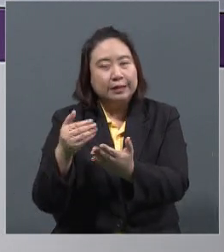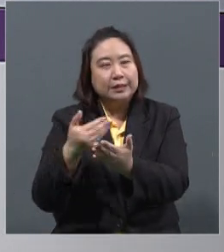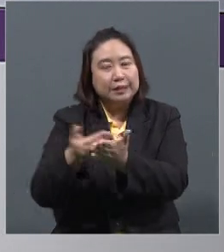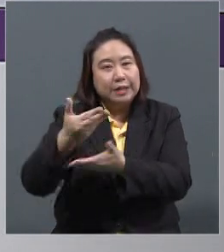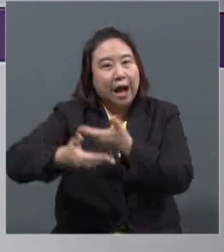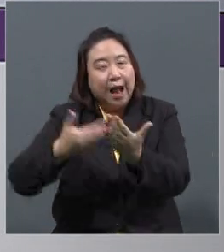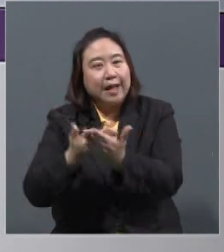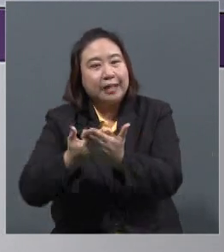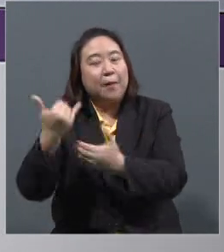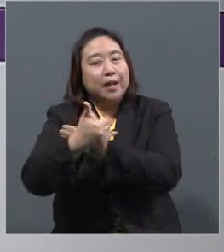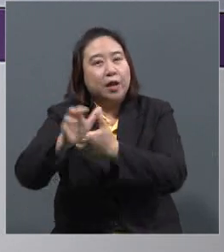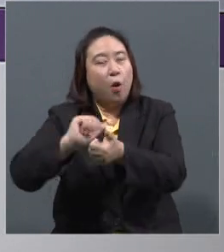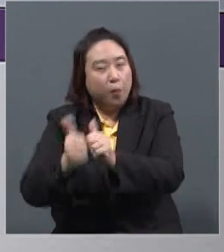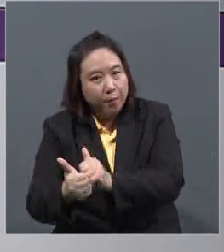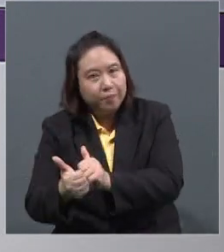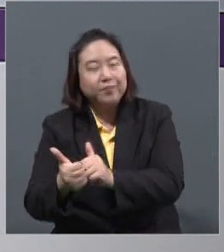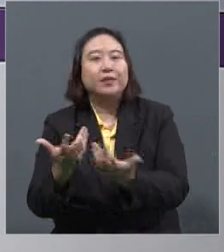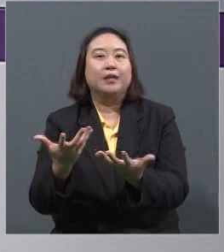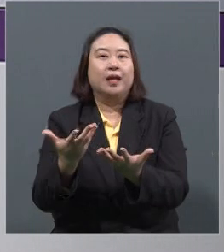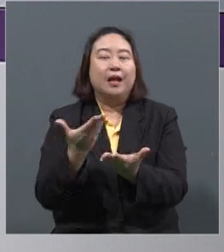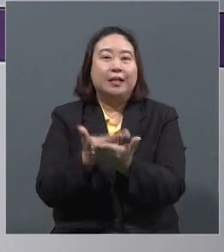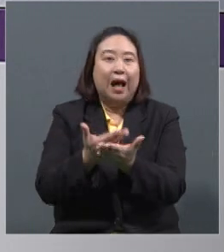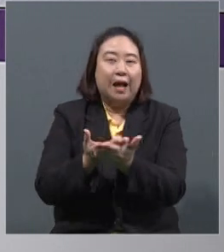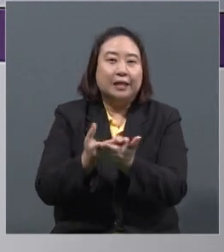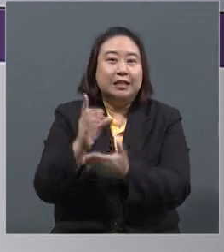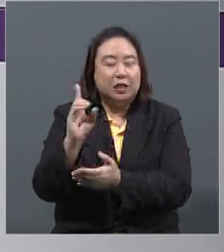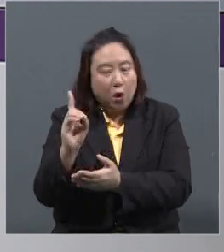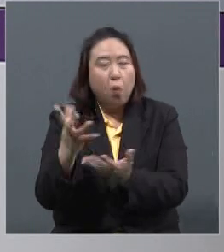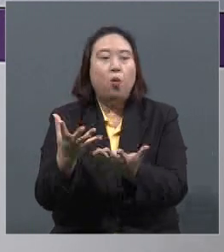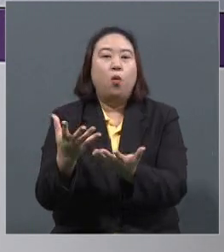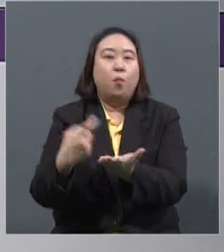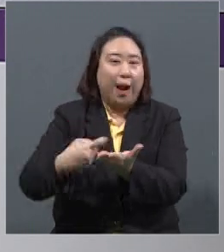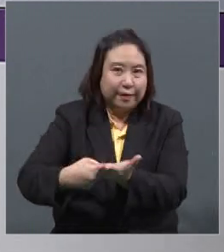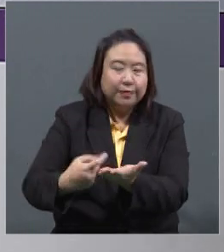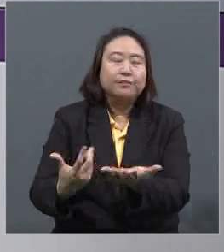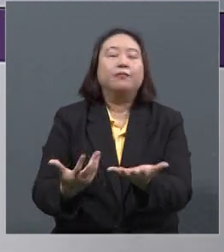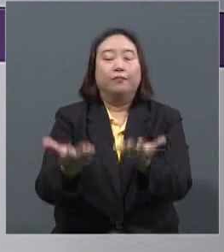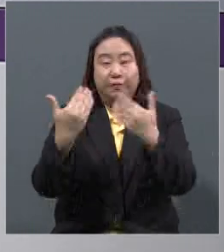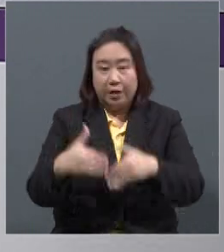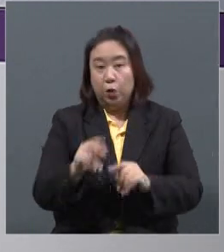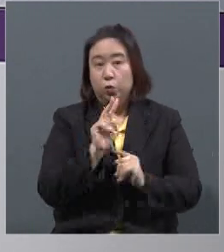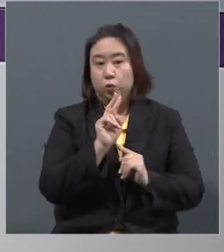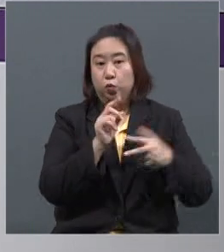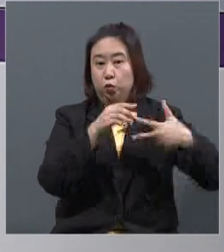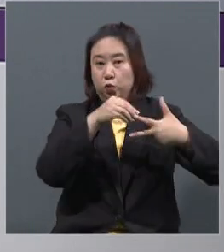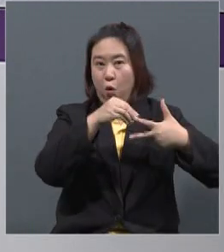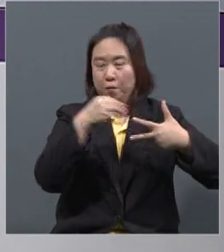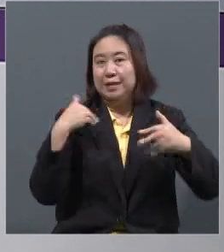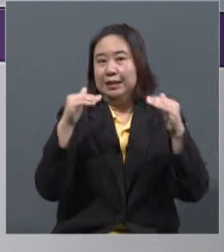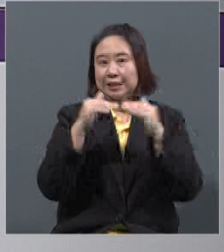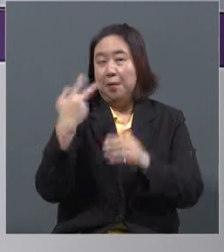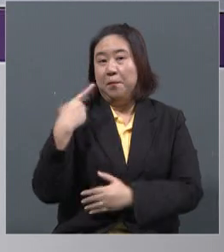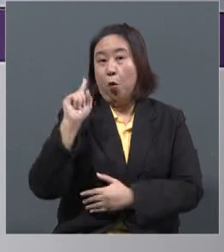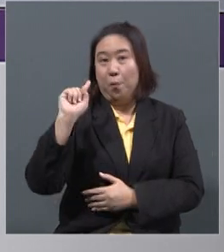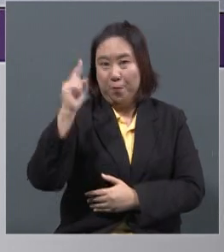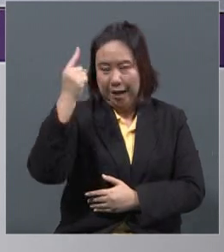จิทัลและธุรกิจประกันภัยนี่กฎหมายนะครับ2ครับเราจะมีสิทธิประโยชน์ใหม่นะครับอย่างเช่นเรื่องของใบอนุญ